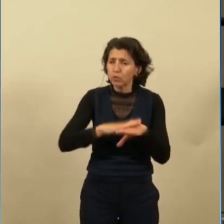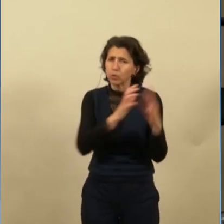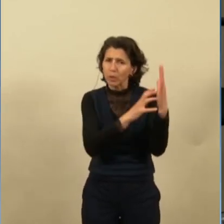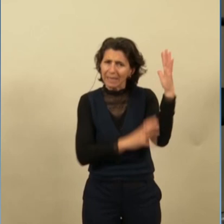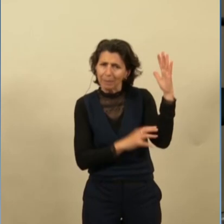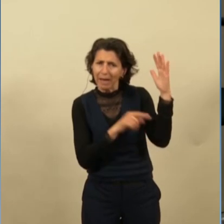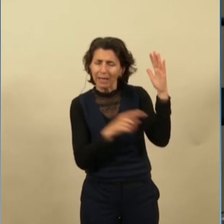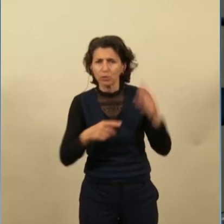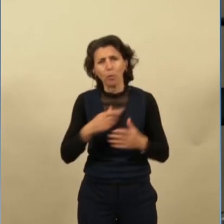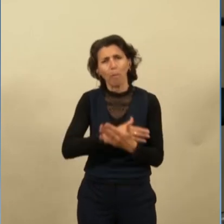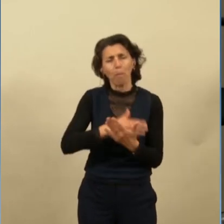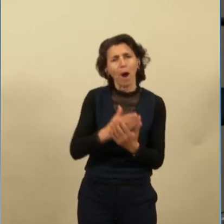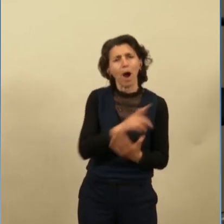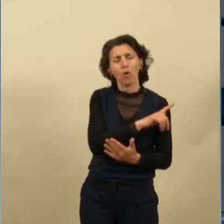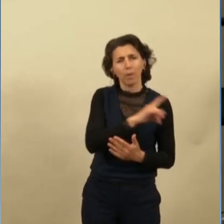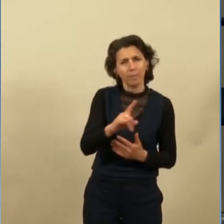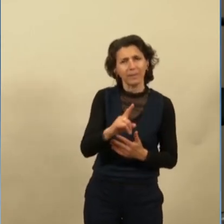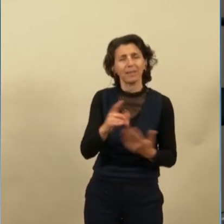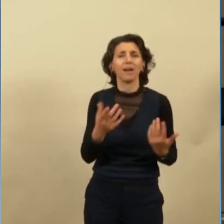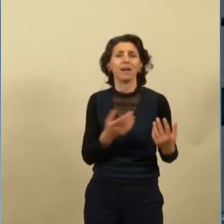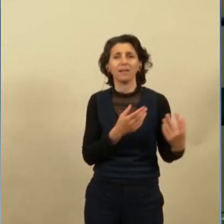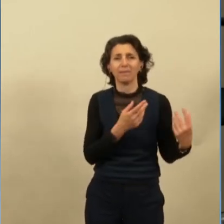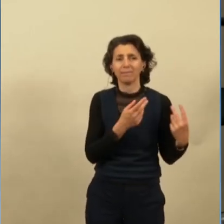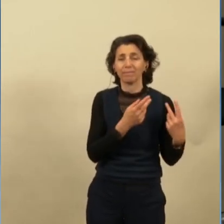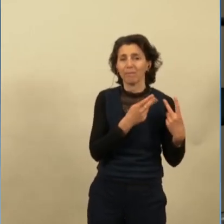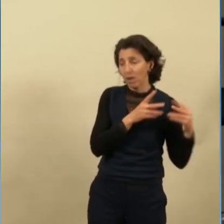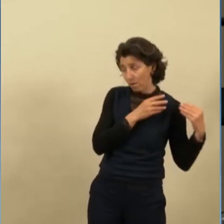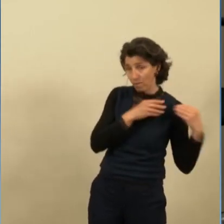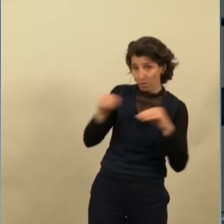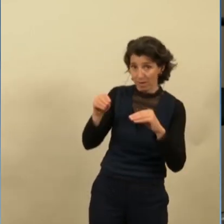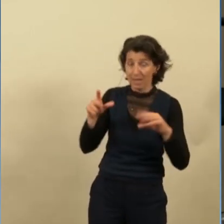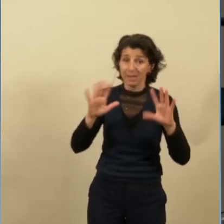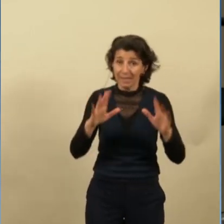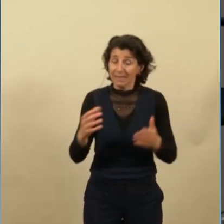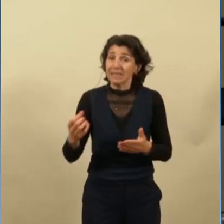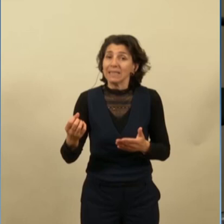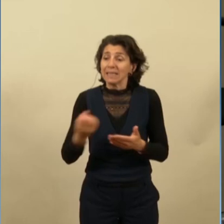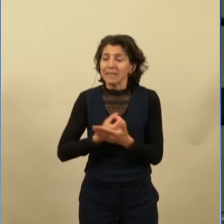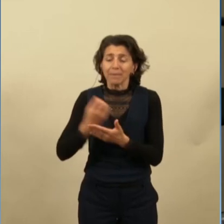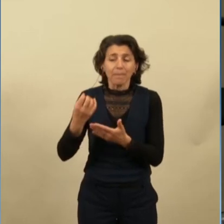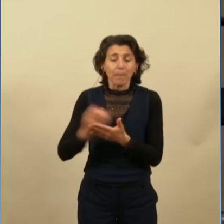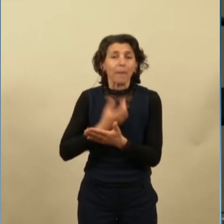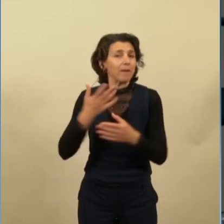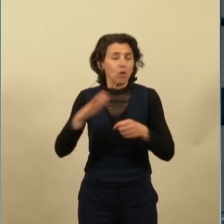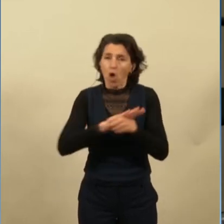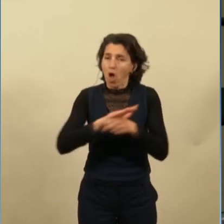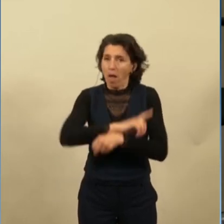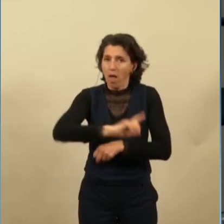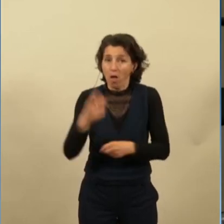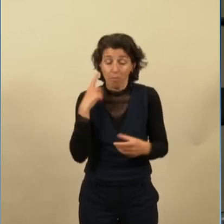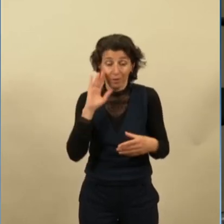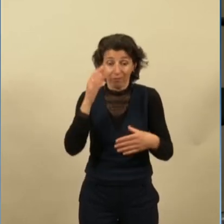de Grenoble habitat détenu par la ville était très insuffisante et ne pouvait leur permettre de voter en toute connaissance de